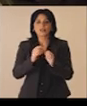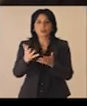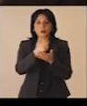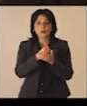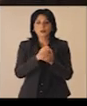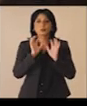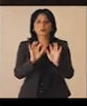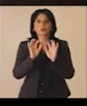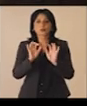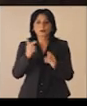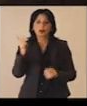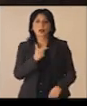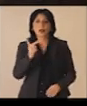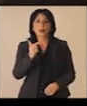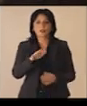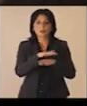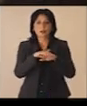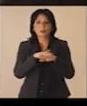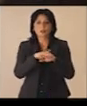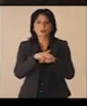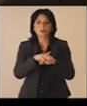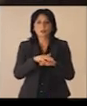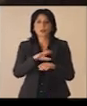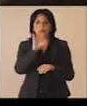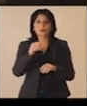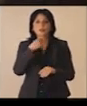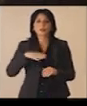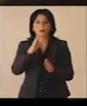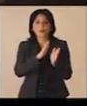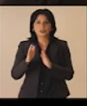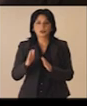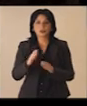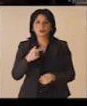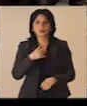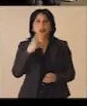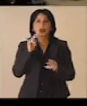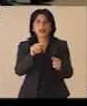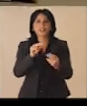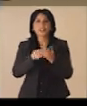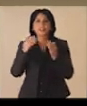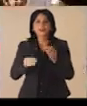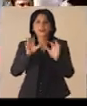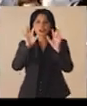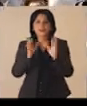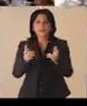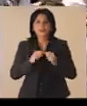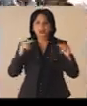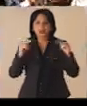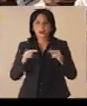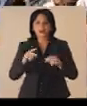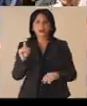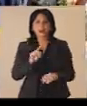დავაზღვრთ მოსავალს და უზრუნველყოფთ გარანტირებულ ბაზრებს. დროა მოვაწესრიგოთ ქვეყანა. ანტიდისკრიმინაციული კანონის